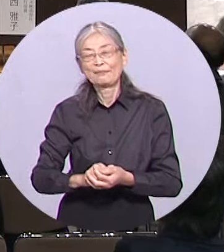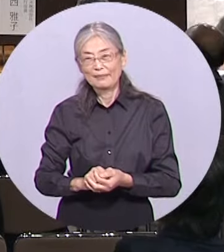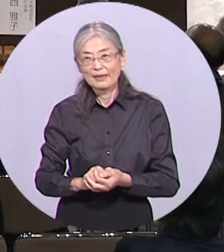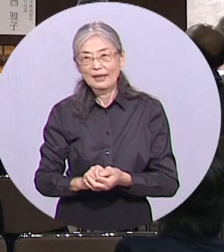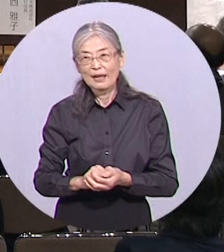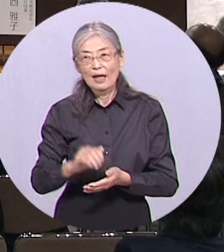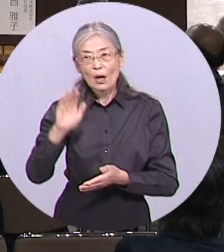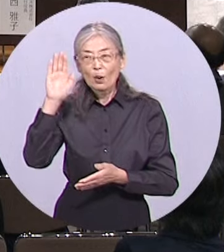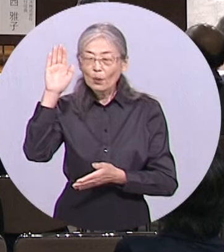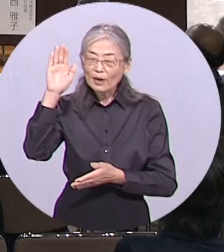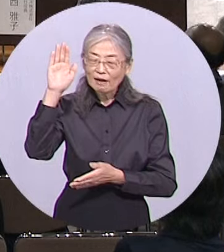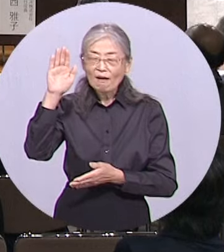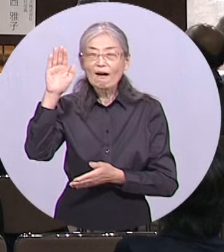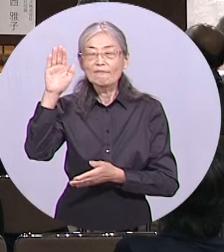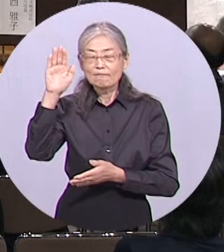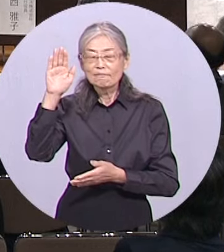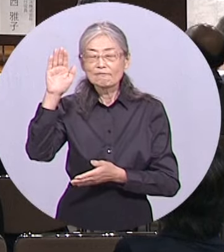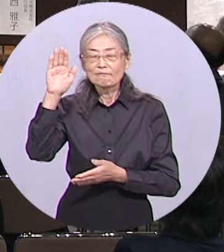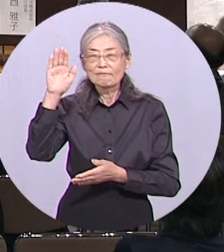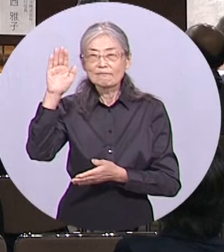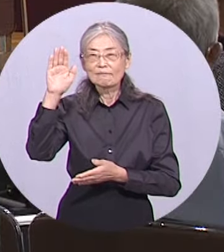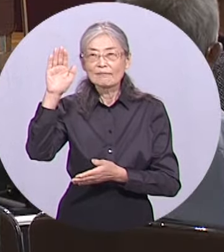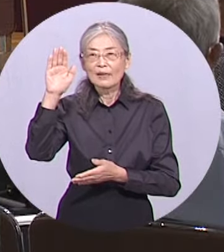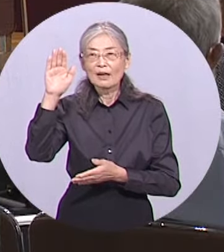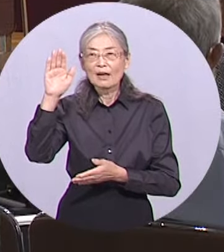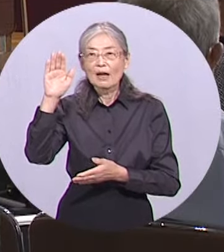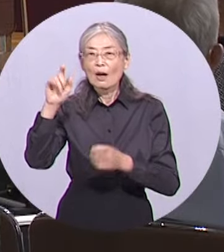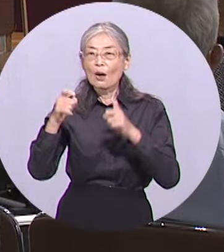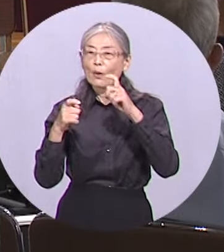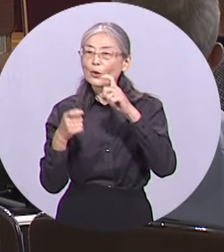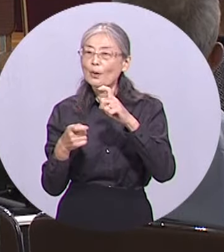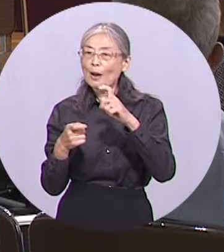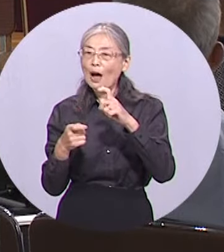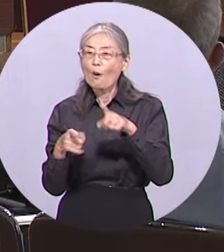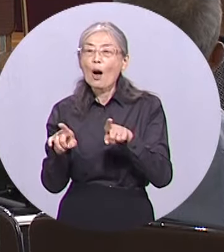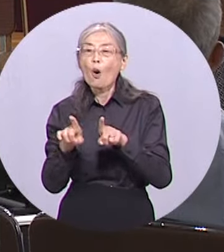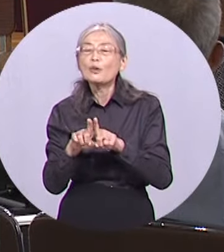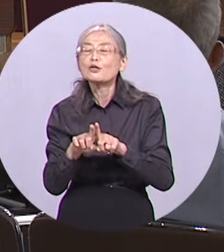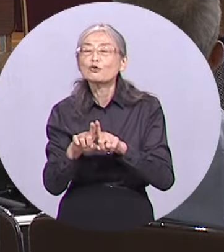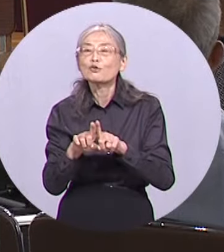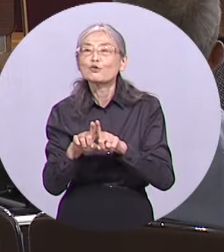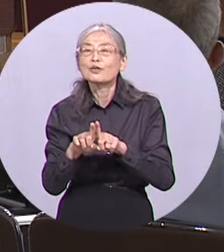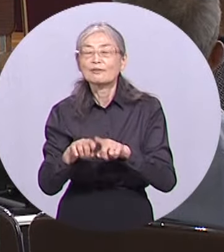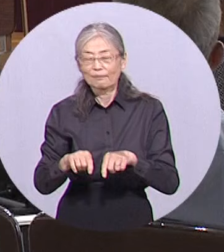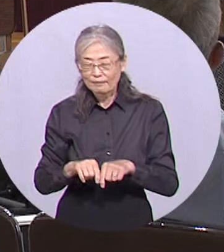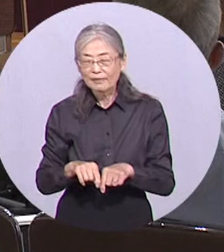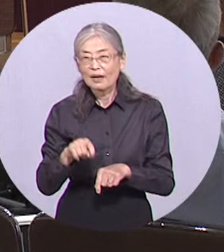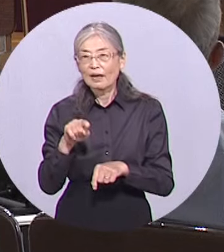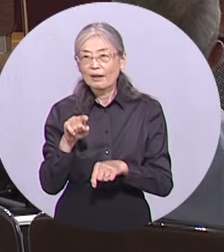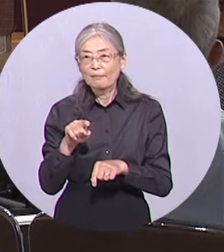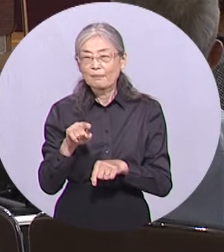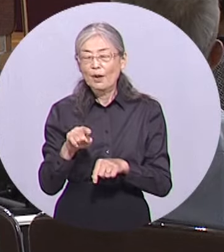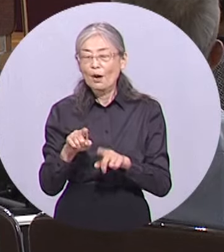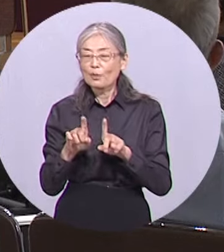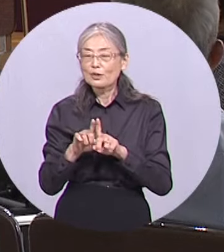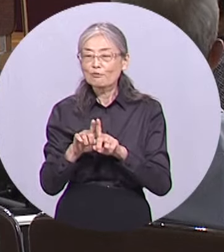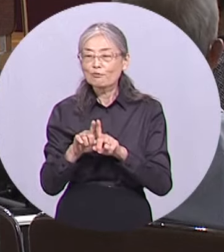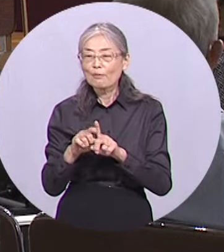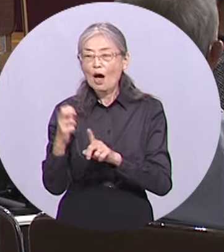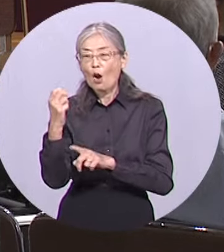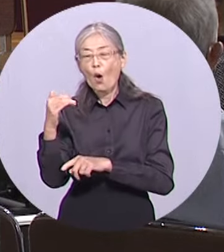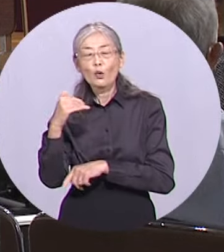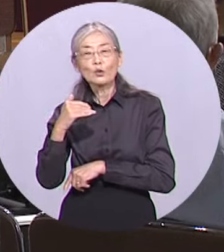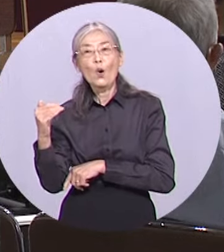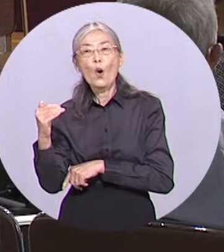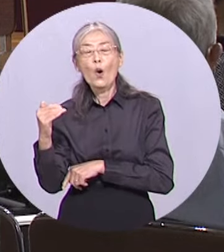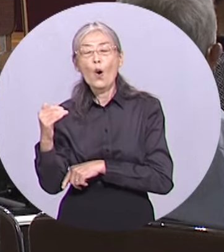からの時代だというふうに考えるときに、キーワードは with じゃないですか。で、私思うにはこれは渋沢さんの論語とそろばん、さ